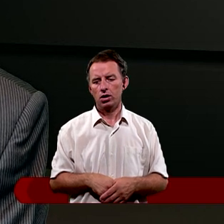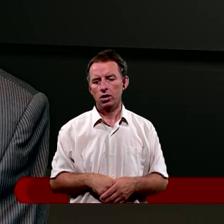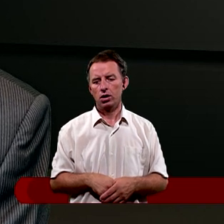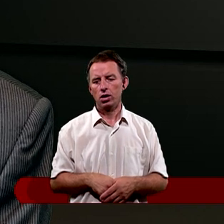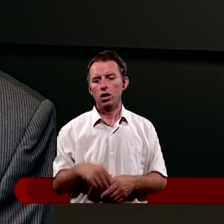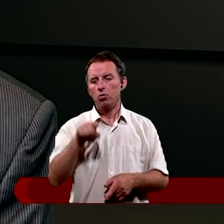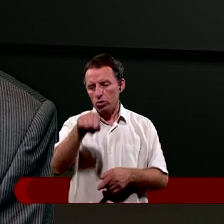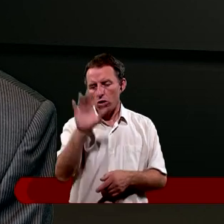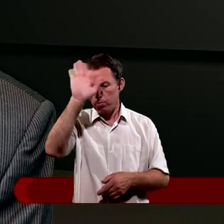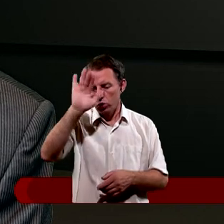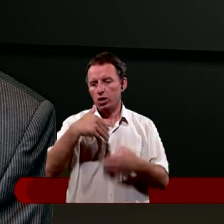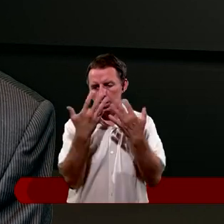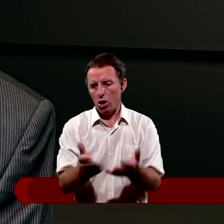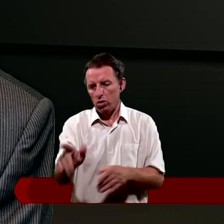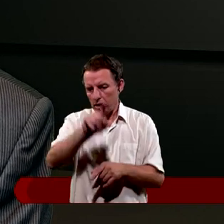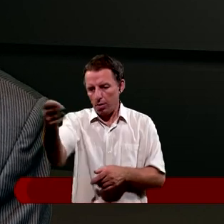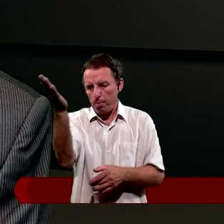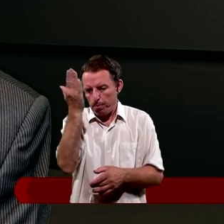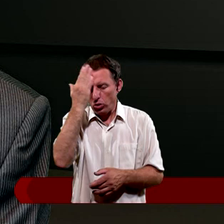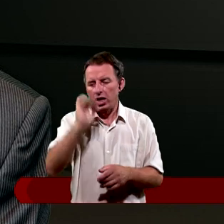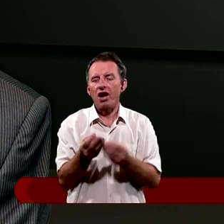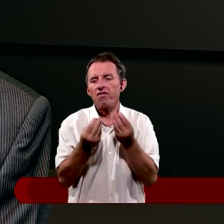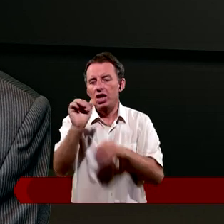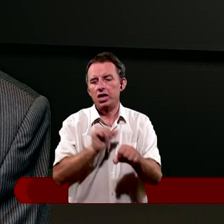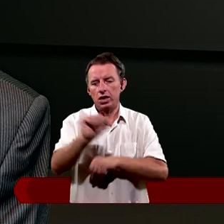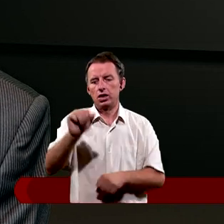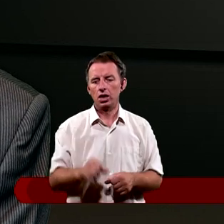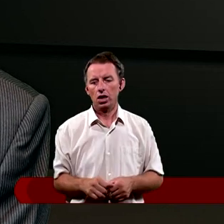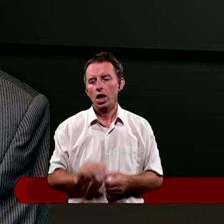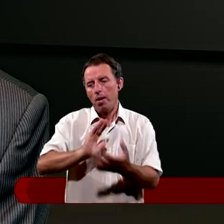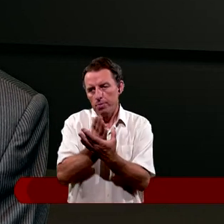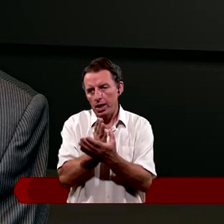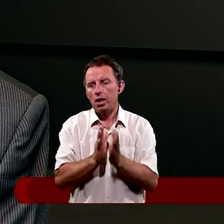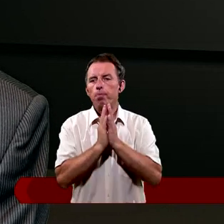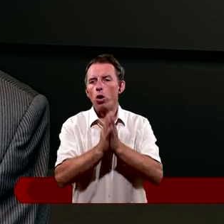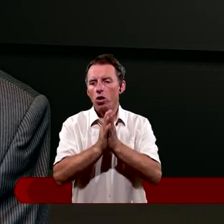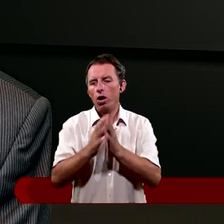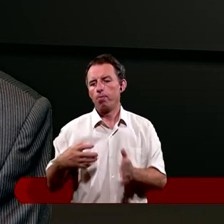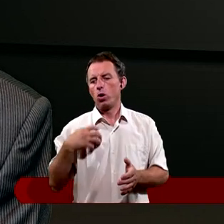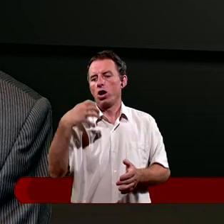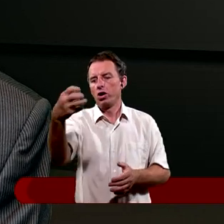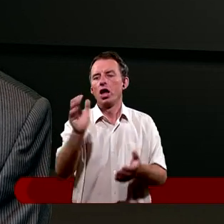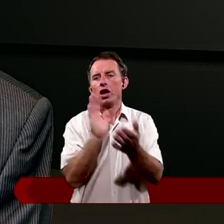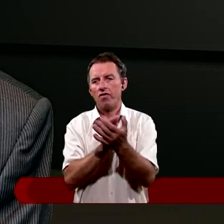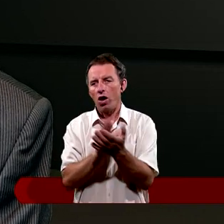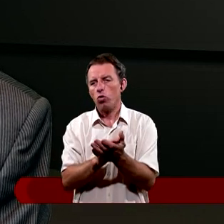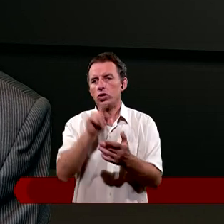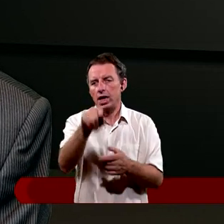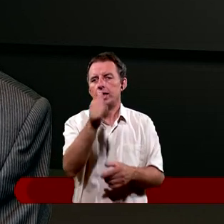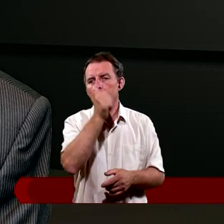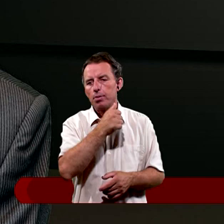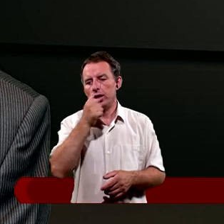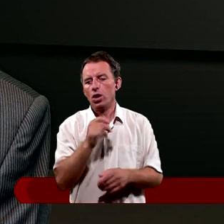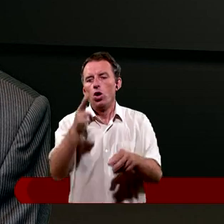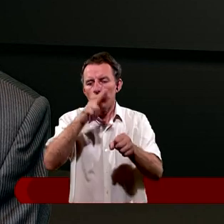Im to chciał Bóg dać poznać, jak wielkie jest między poganami bogactwo chwały tej